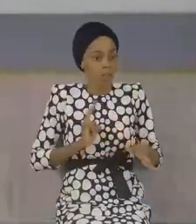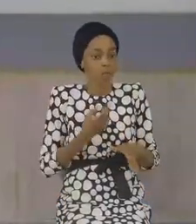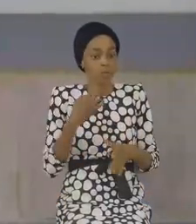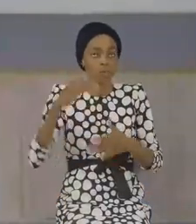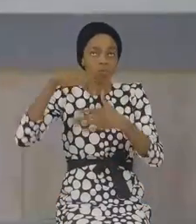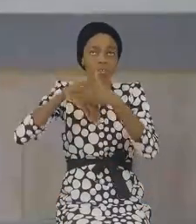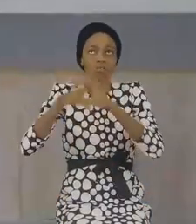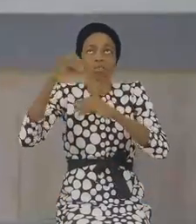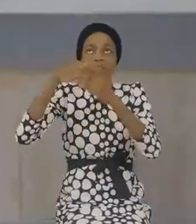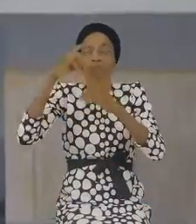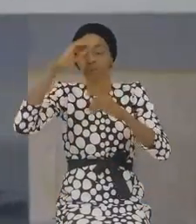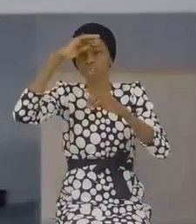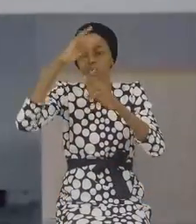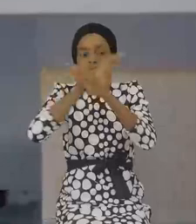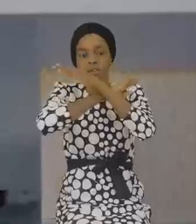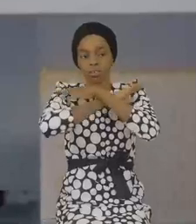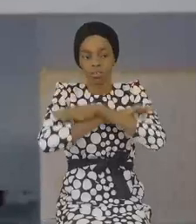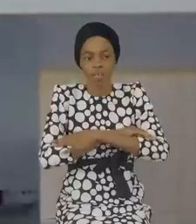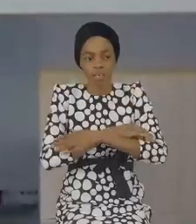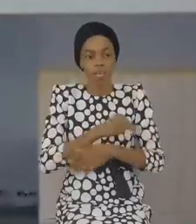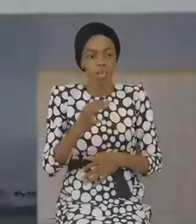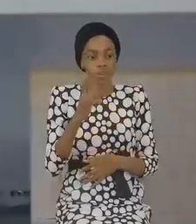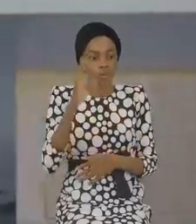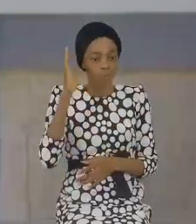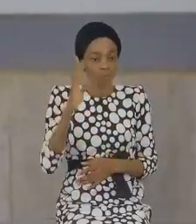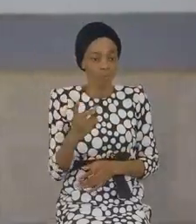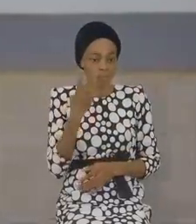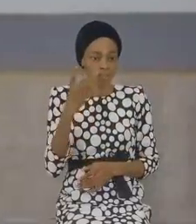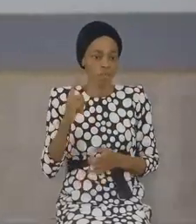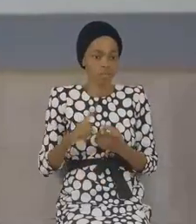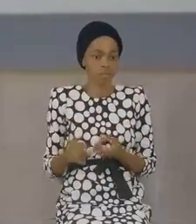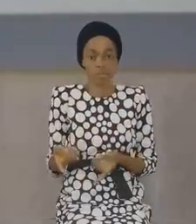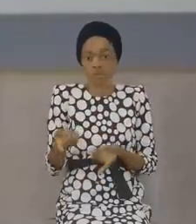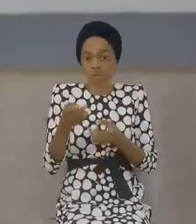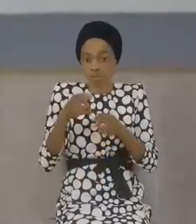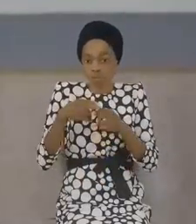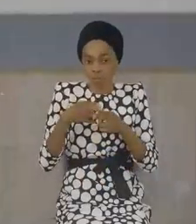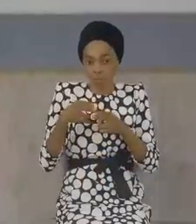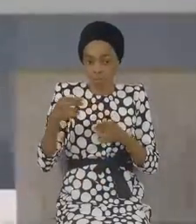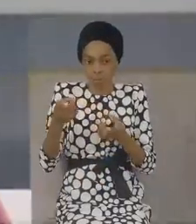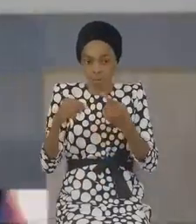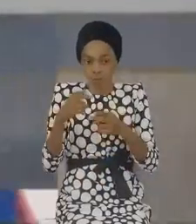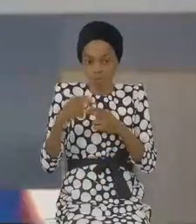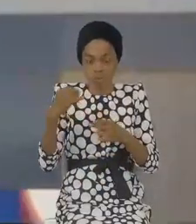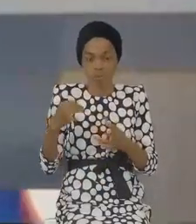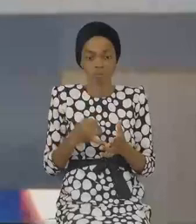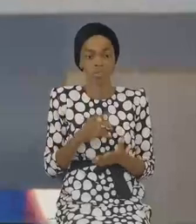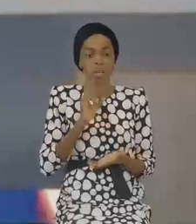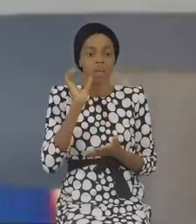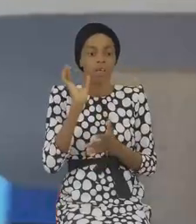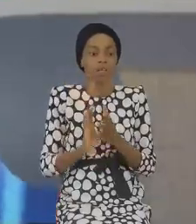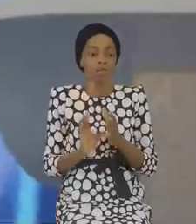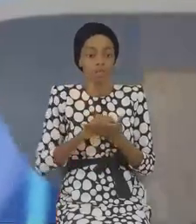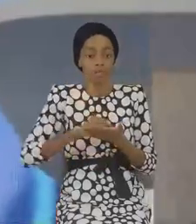qu'aucun de vous ne paraisse être venu trop tard. Verset 2, car cette bonne